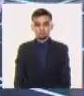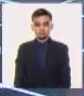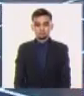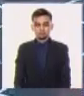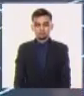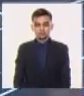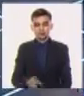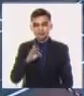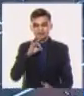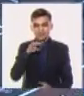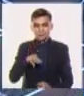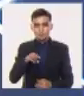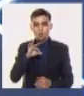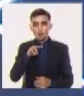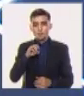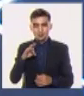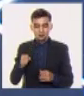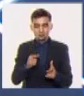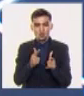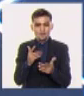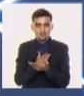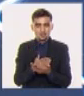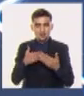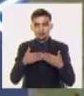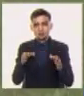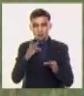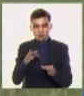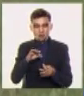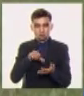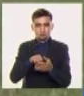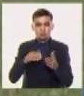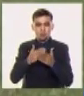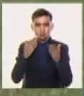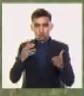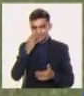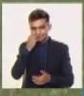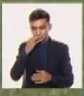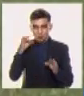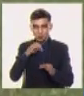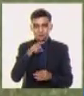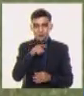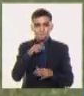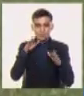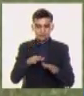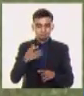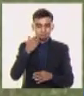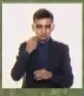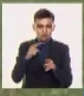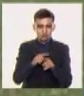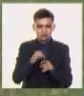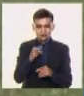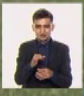римского опера готовится к открытию сезона в античном большом цирке только там есть возможность